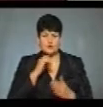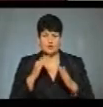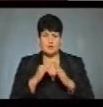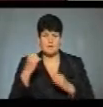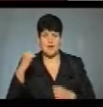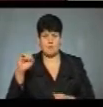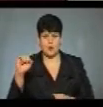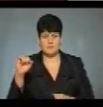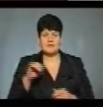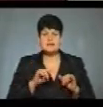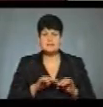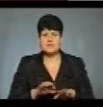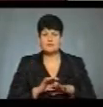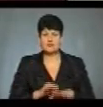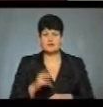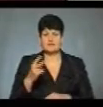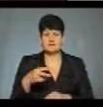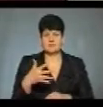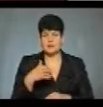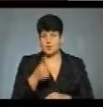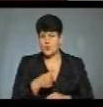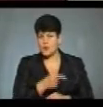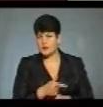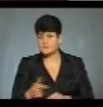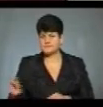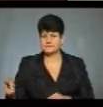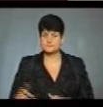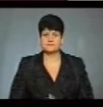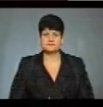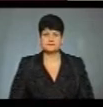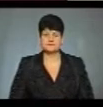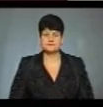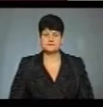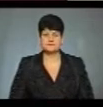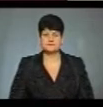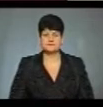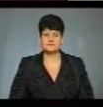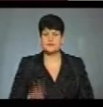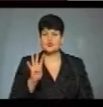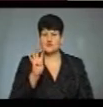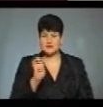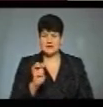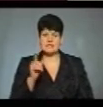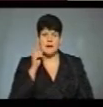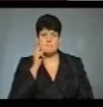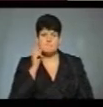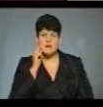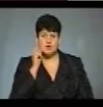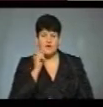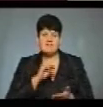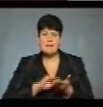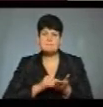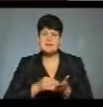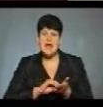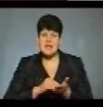«Перемога». Захід проводять понад 25 років, повідомила Надія Сворінь. 400 медово-імбирних пряників для дітей